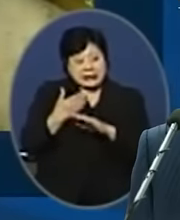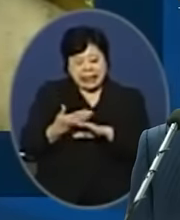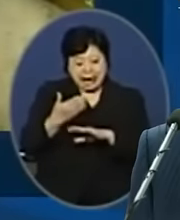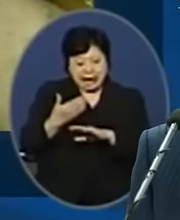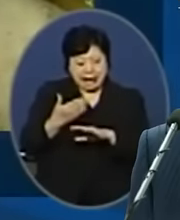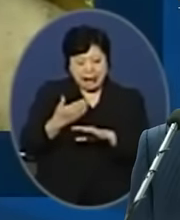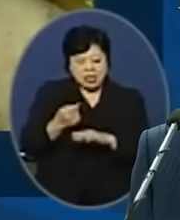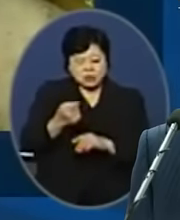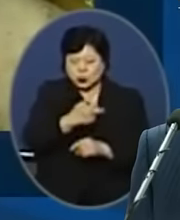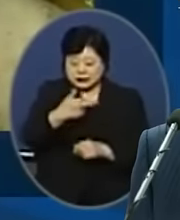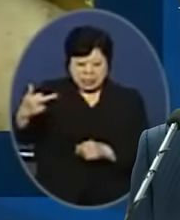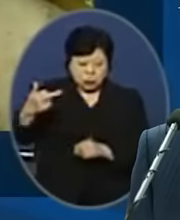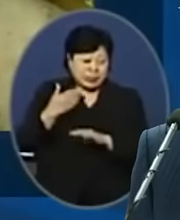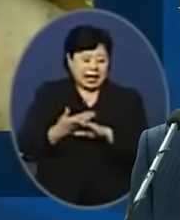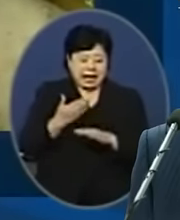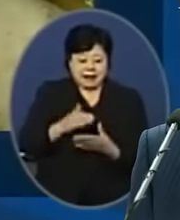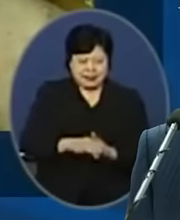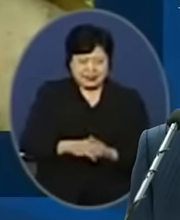것처럼